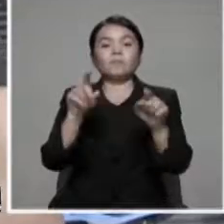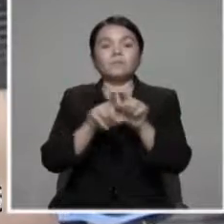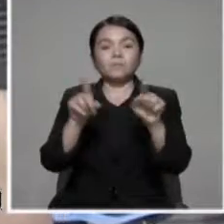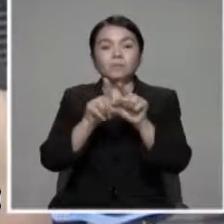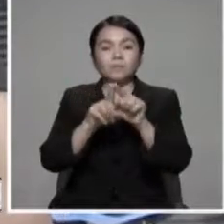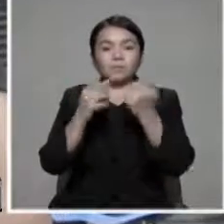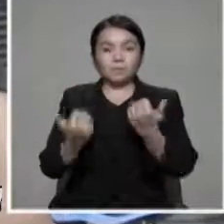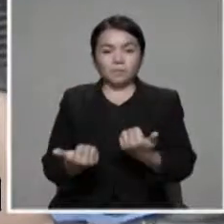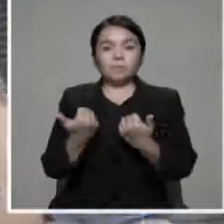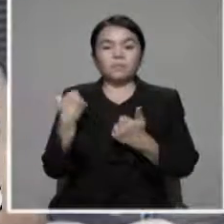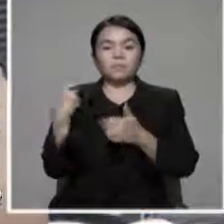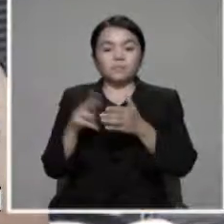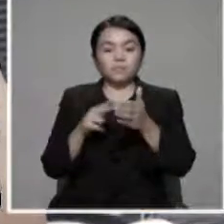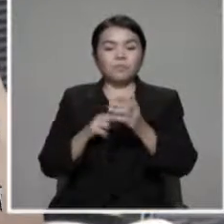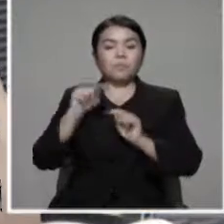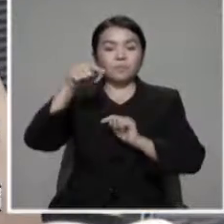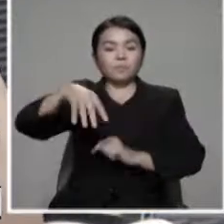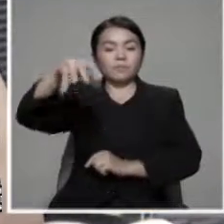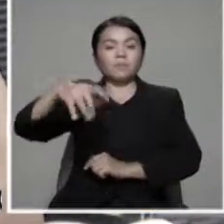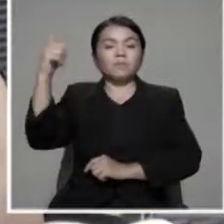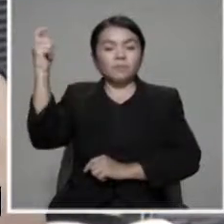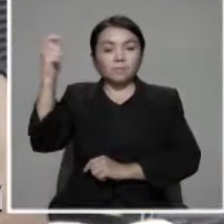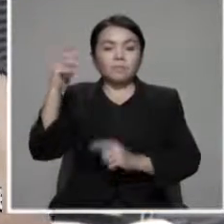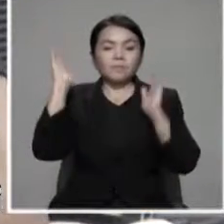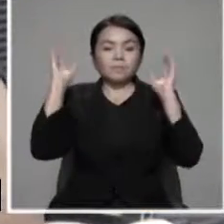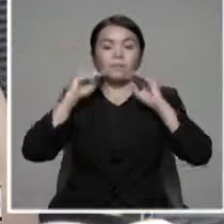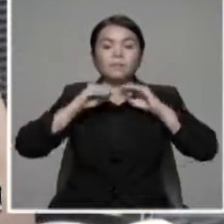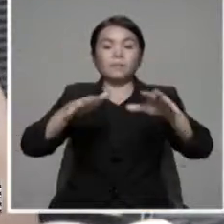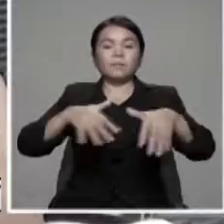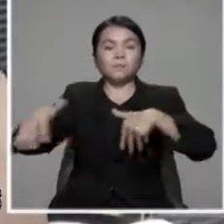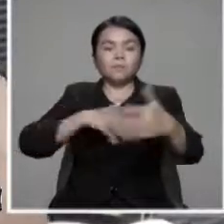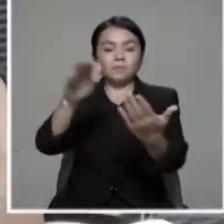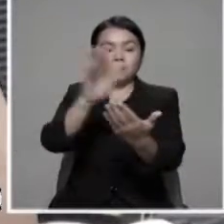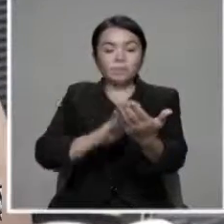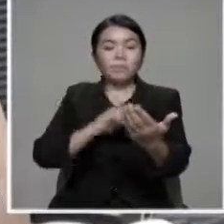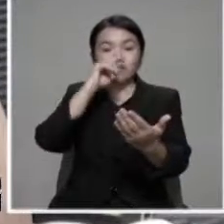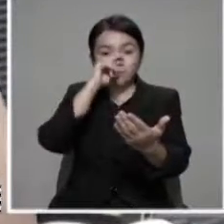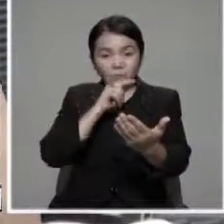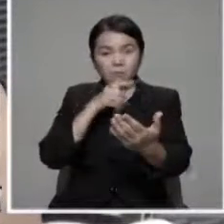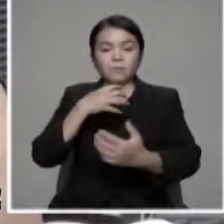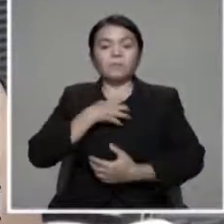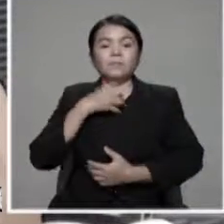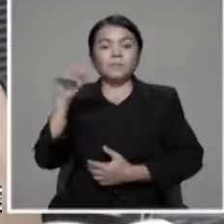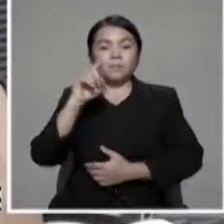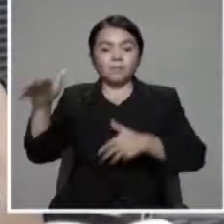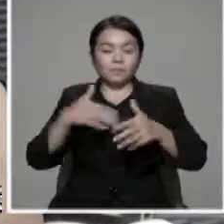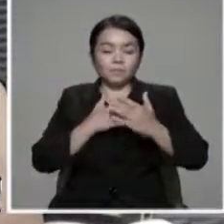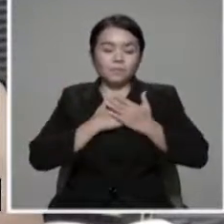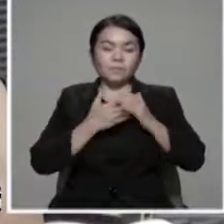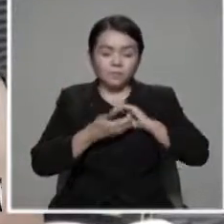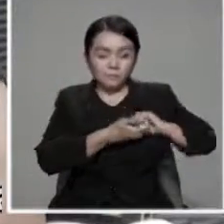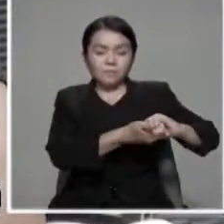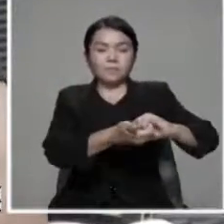งจุดนั้นครับสิ่งที่ผมอยากบอกพี่น้องประชาชนชาวไทยคืออยากพี่น้องประชาชนชาวไทยรักกันสามั